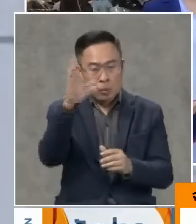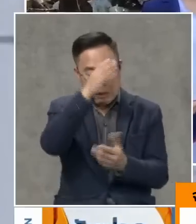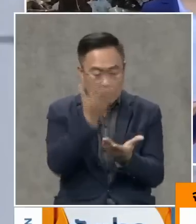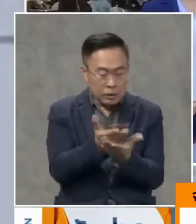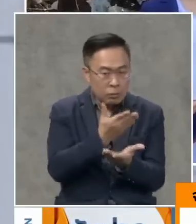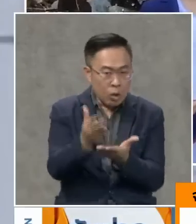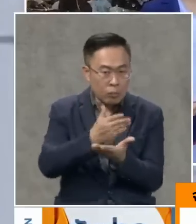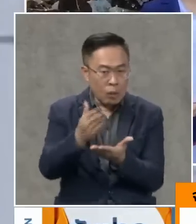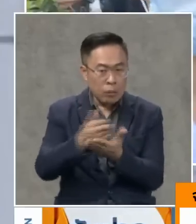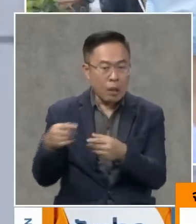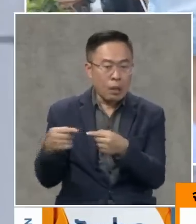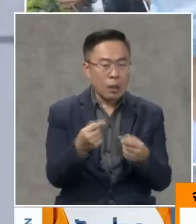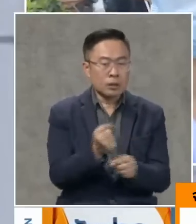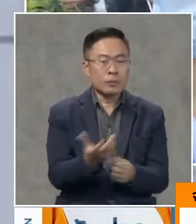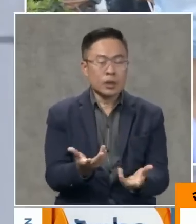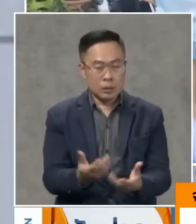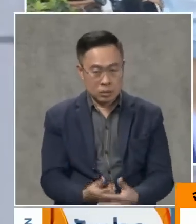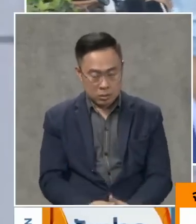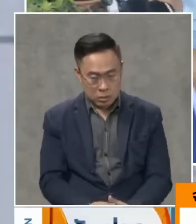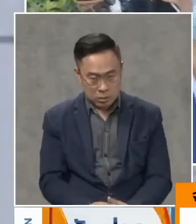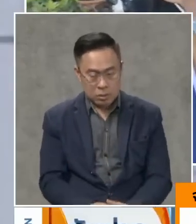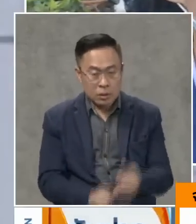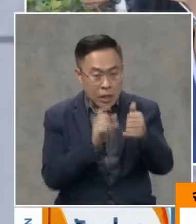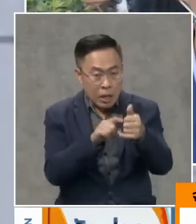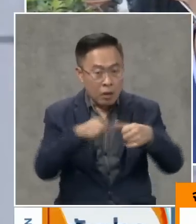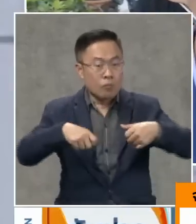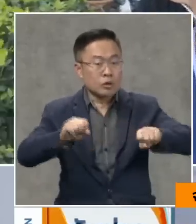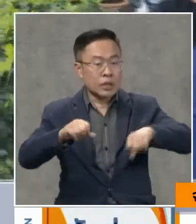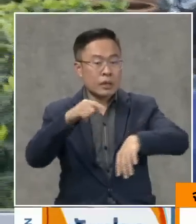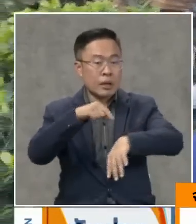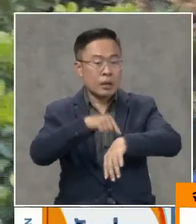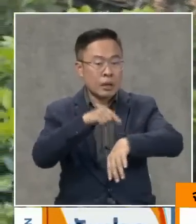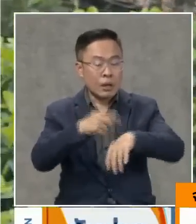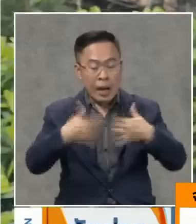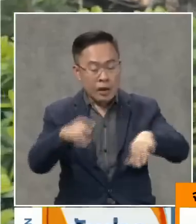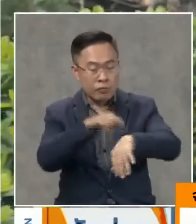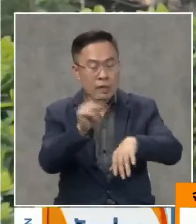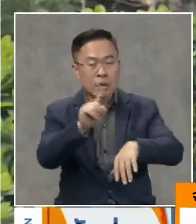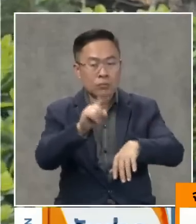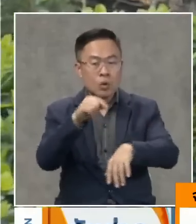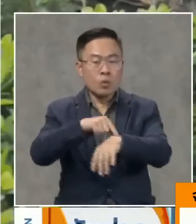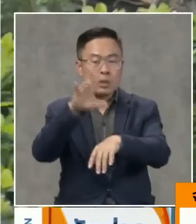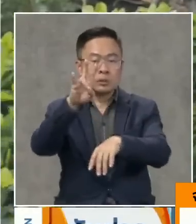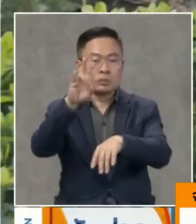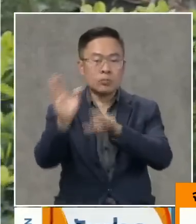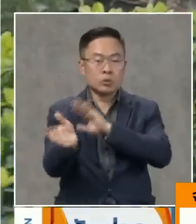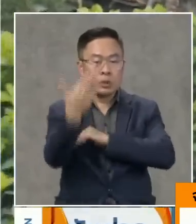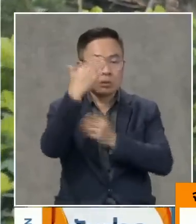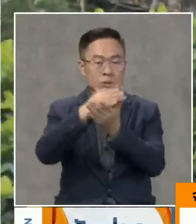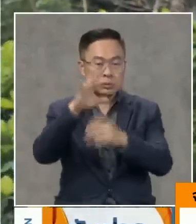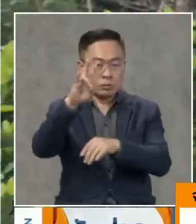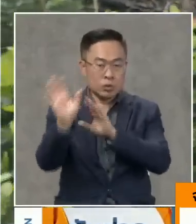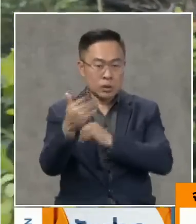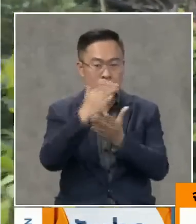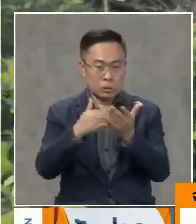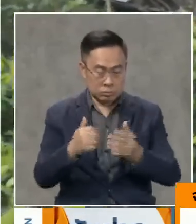คะ เราทราบรถหายตอนกี่โมงครับ ทราบรถหายอีกทีก็คือตอนเวลาไปทำงานนะคะ 7:30 น. ป